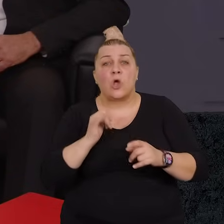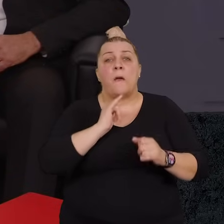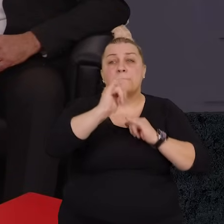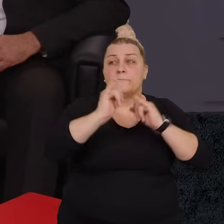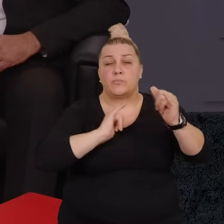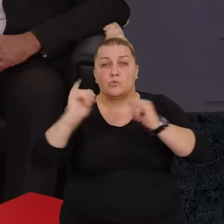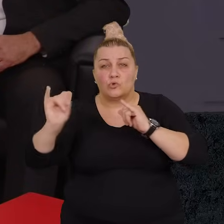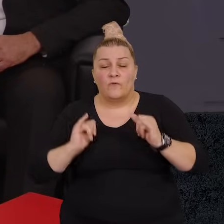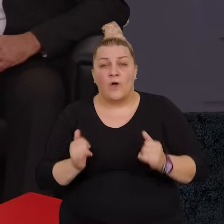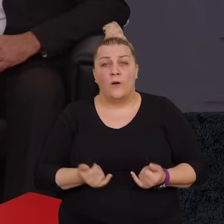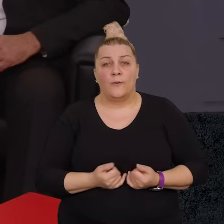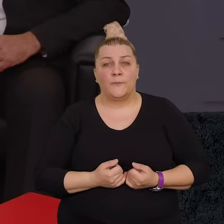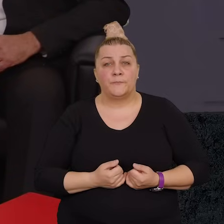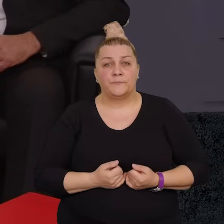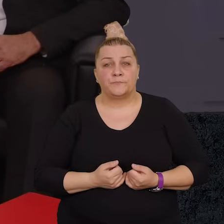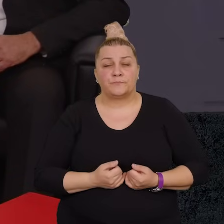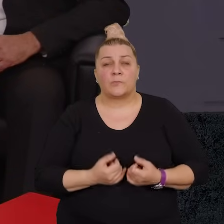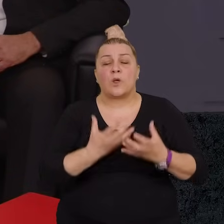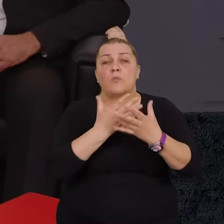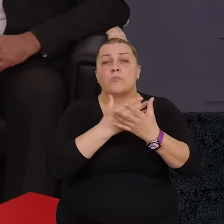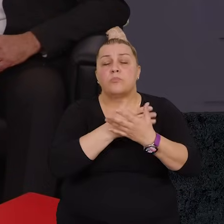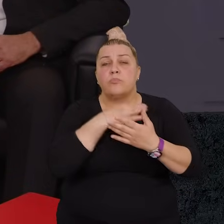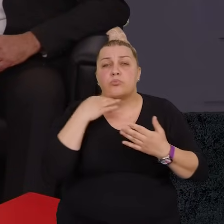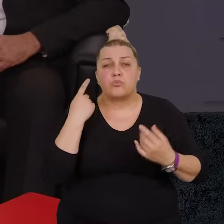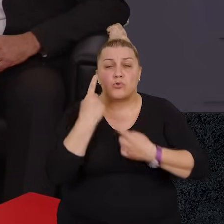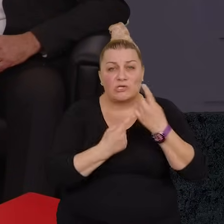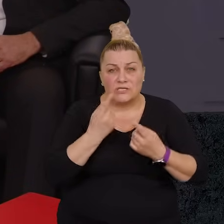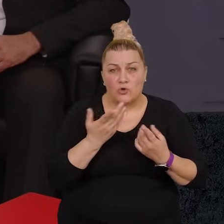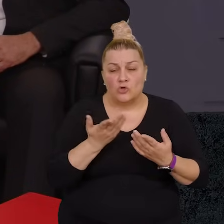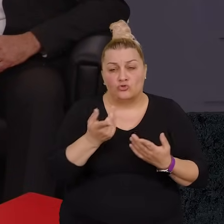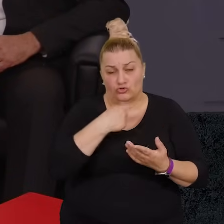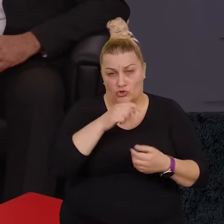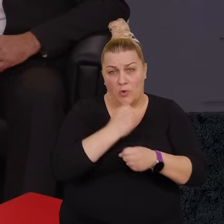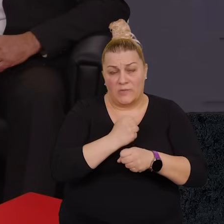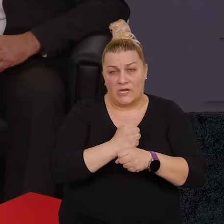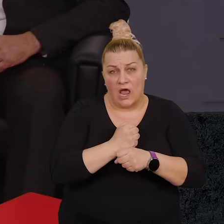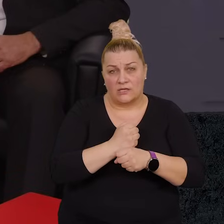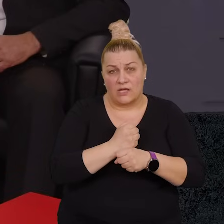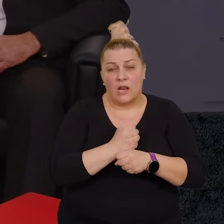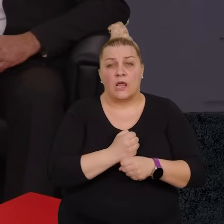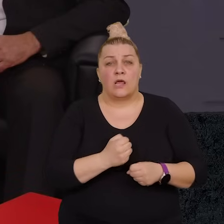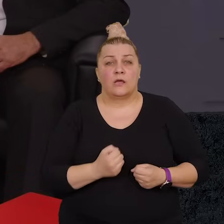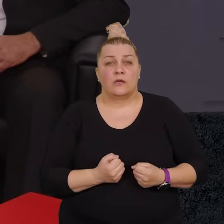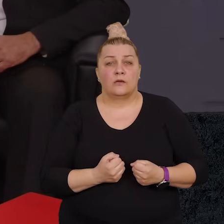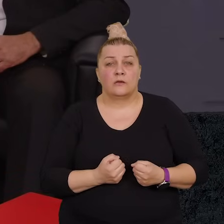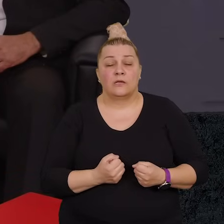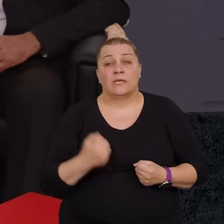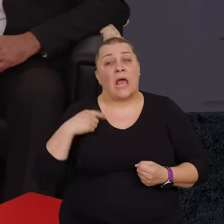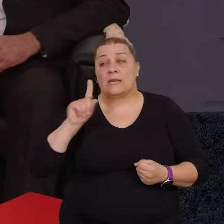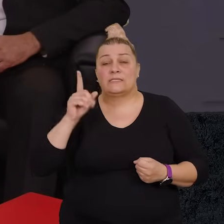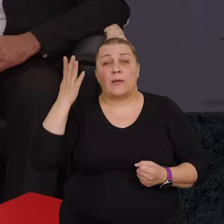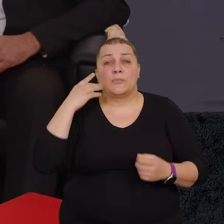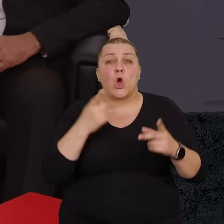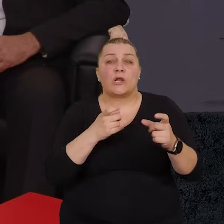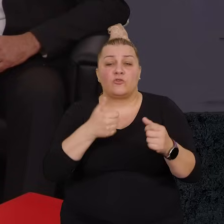Njujorku. U nizu situacija koje smo radili, kažem, u svom poslu, nisam bio na fronti, na prvoj liniji, ali sam prošao